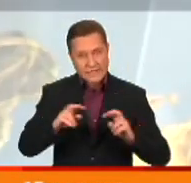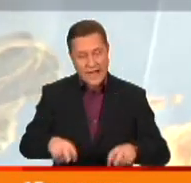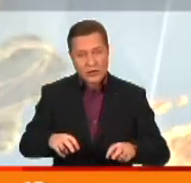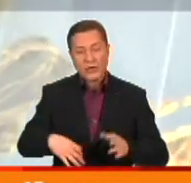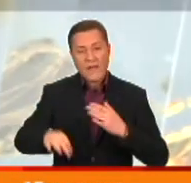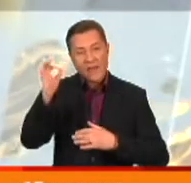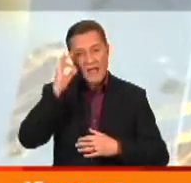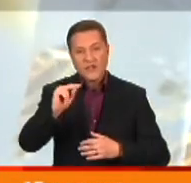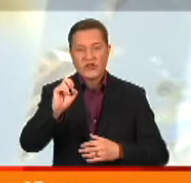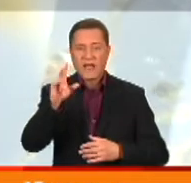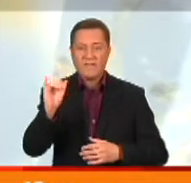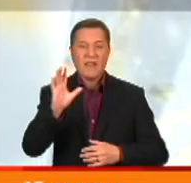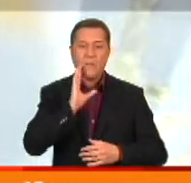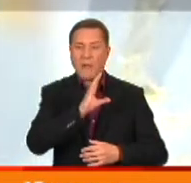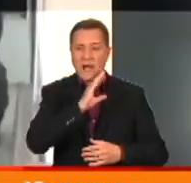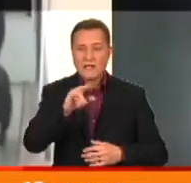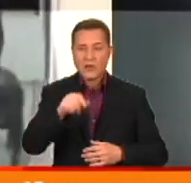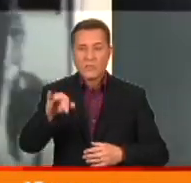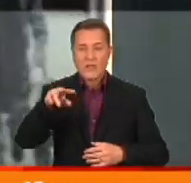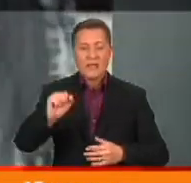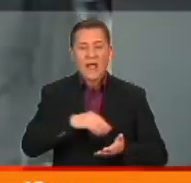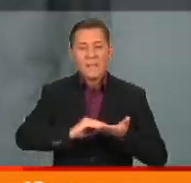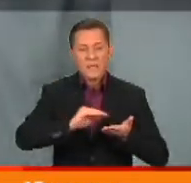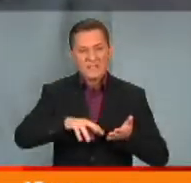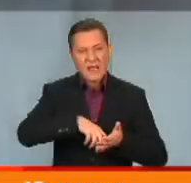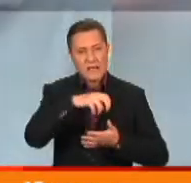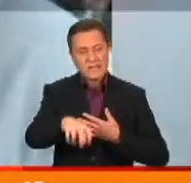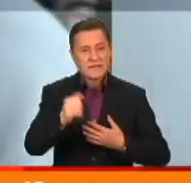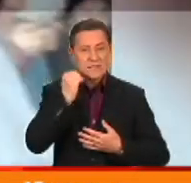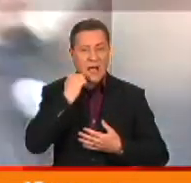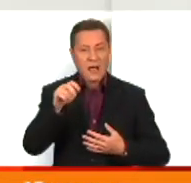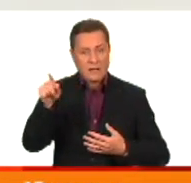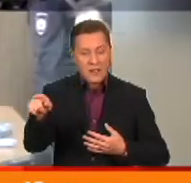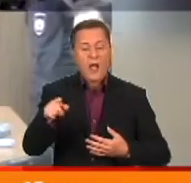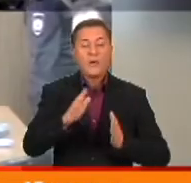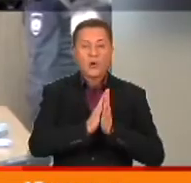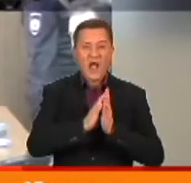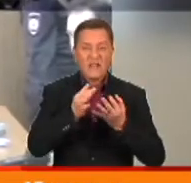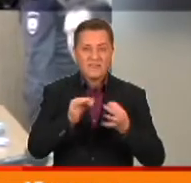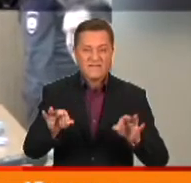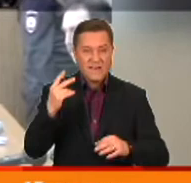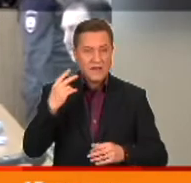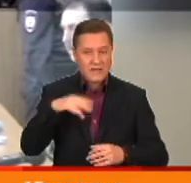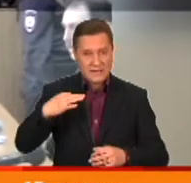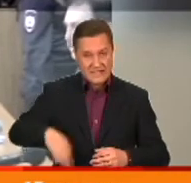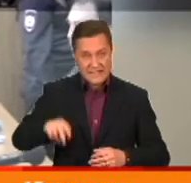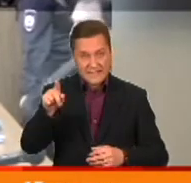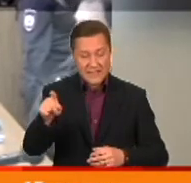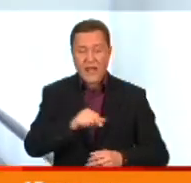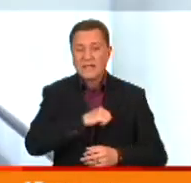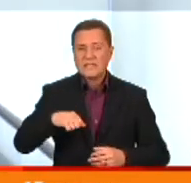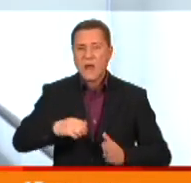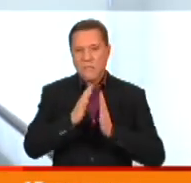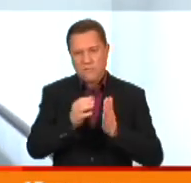Я нагадаю, в червні мати Сенцова Людмила написала листа в Кремль із проханням звільнити її сина. Сам Олег просити